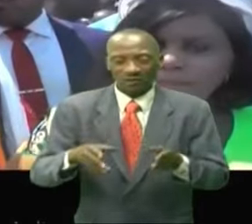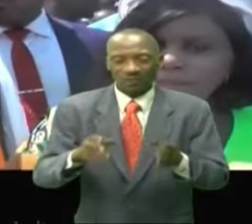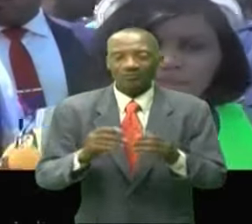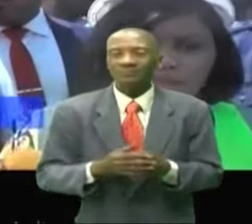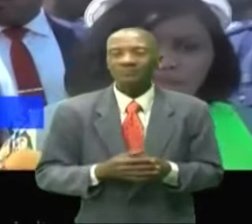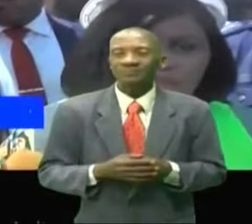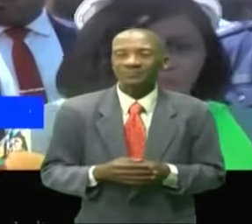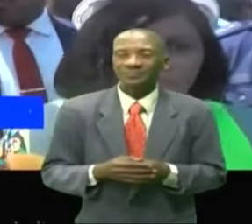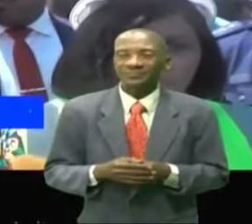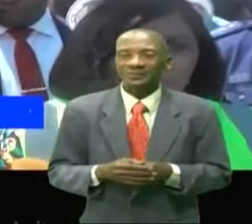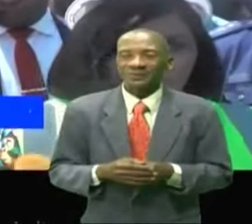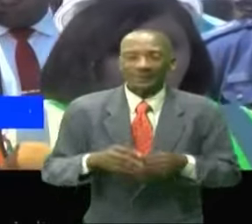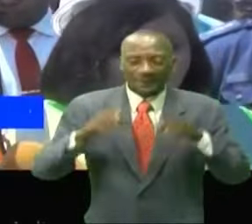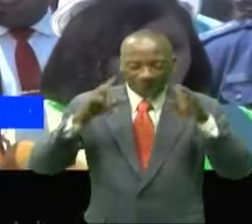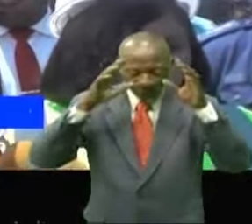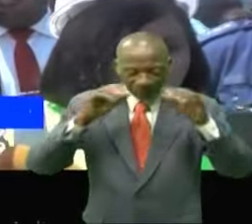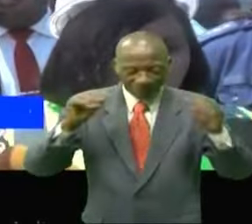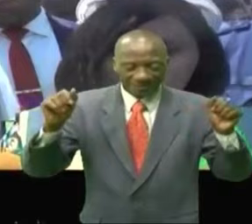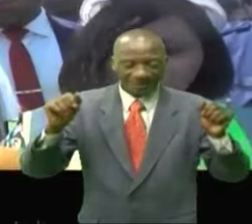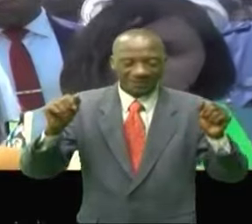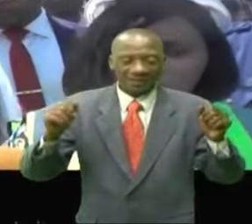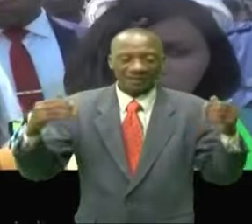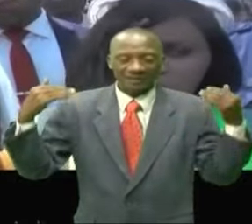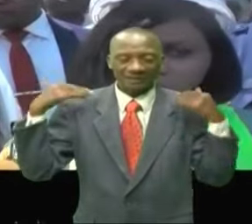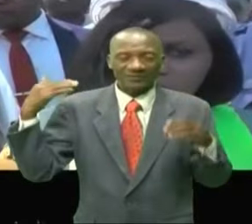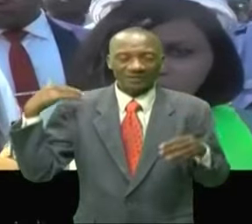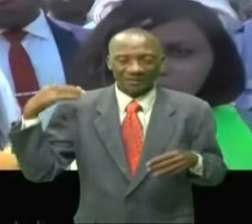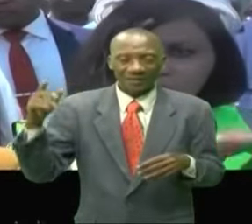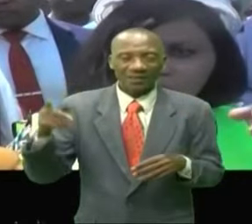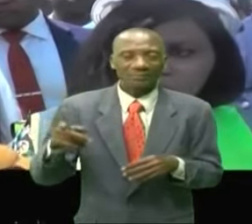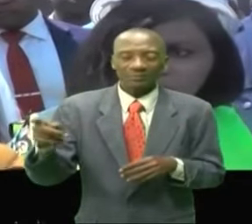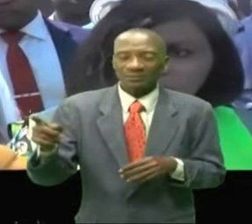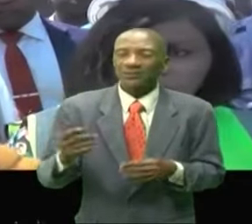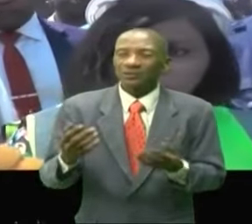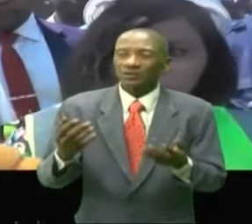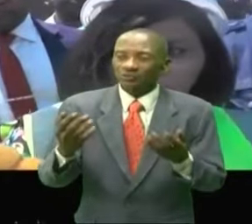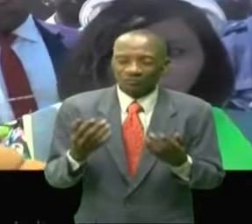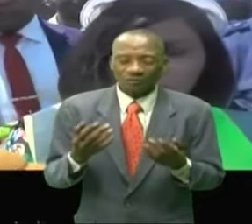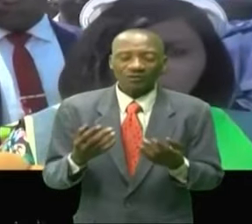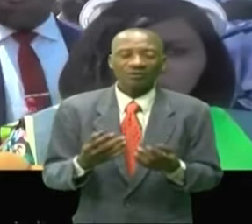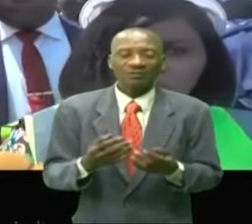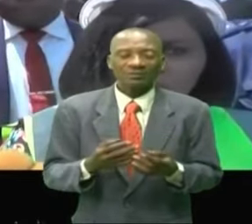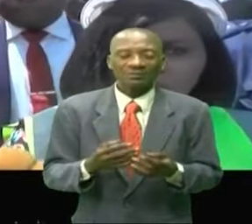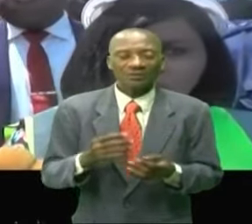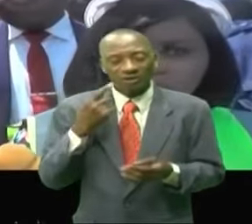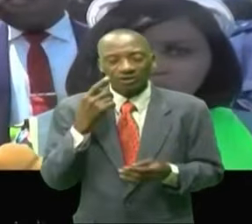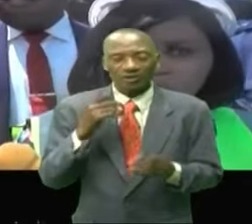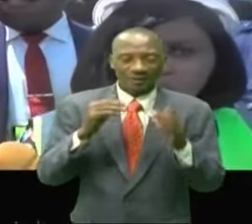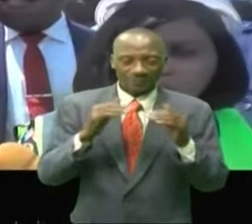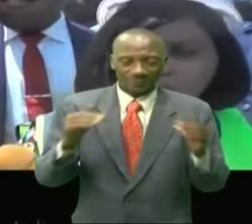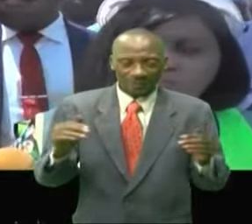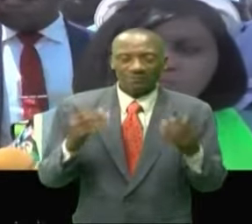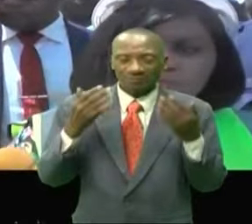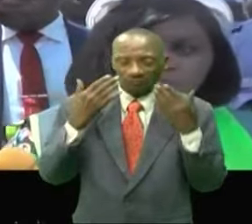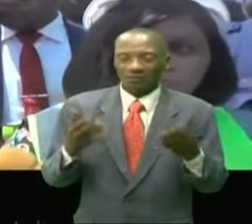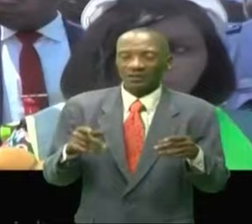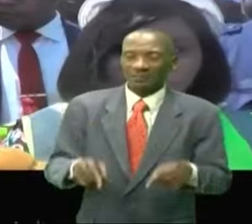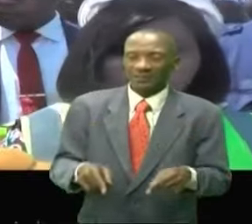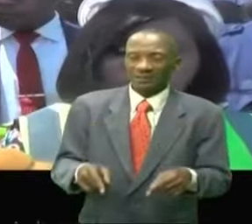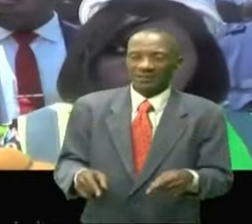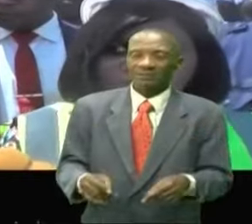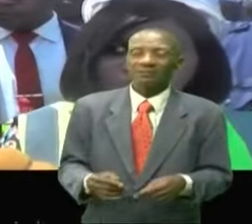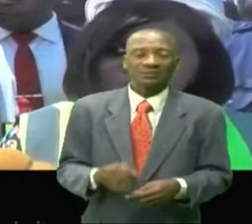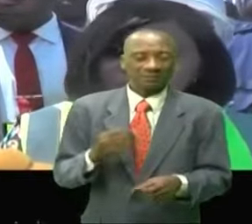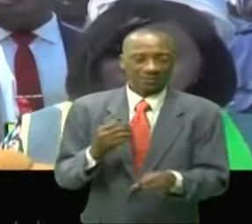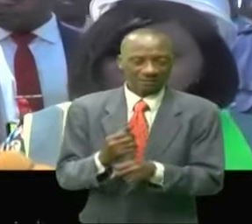l'État a dit l'état de siège, ce n'est pas seulement la paix, rétablir l'autorité de l'État, mais aussi le développement. C'est le message